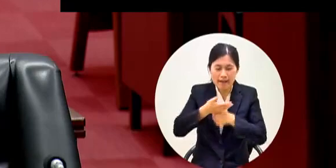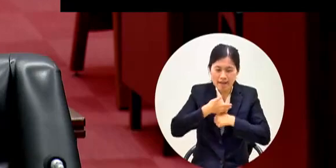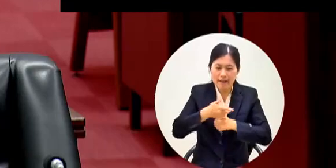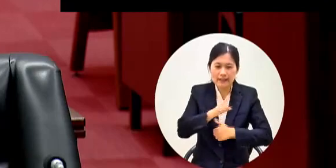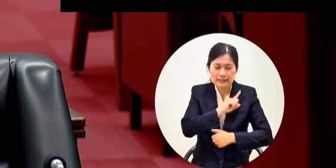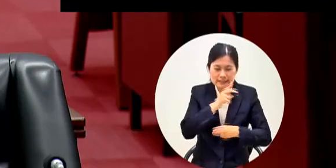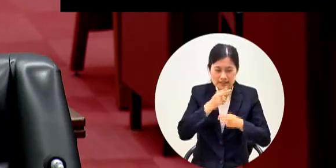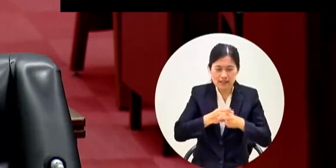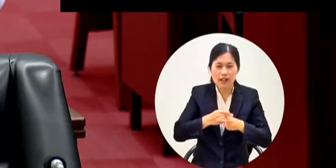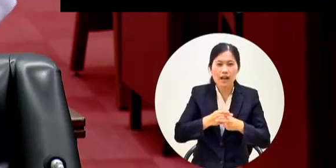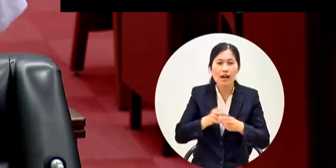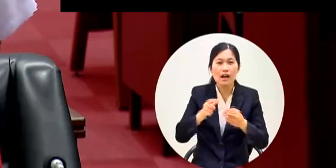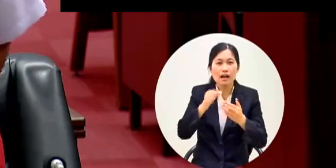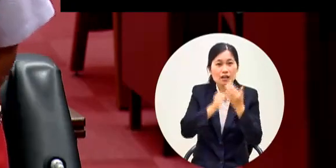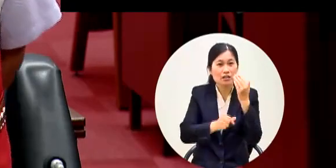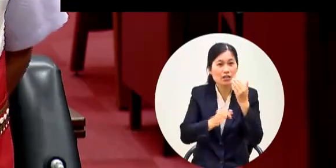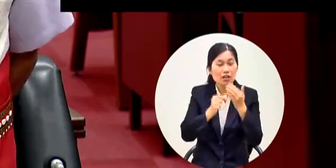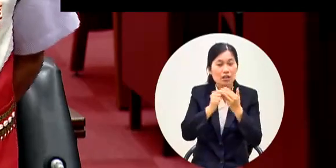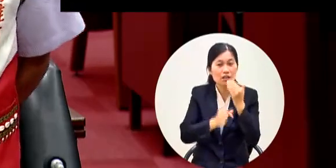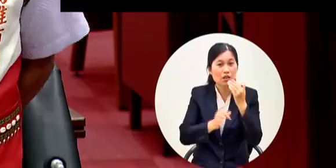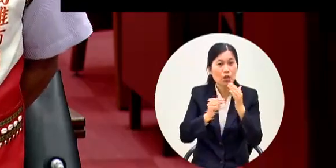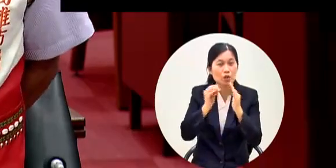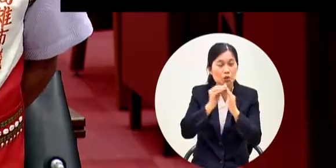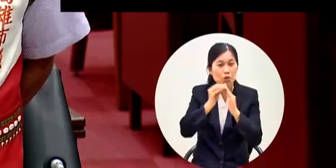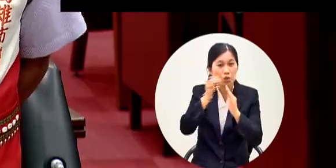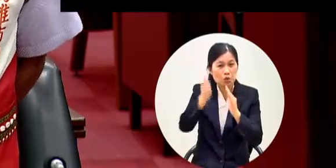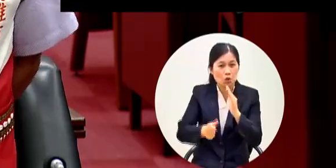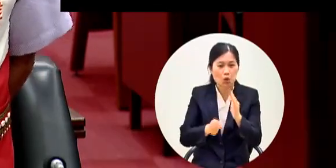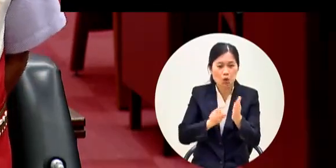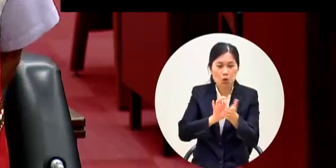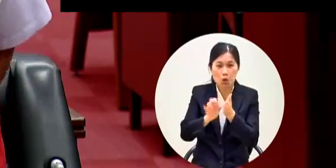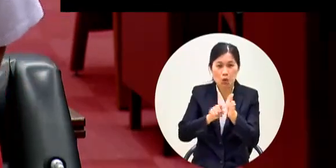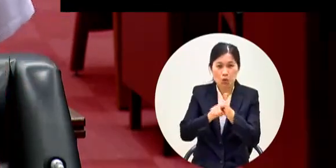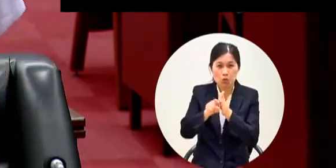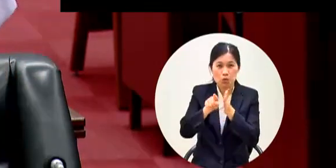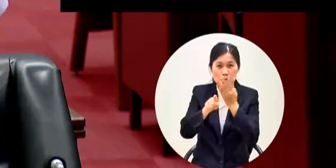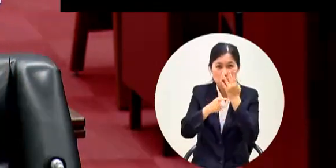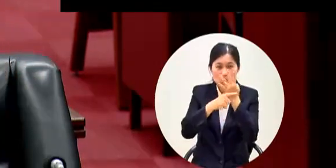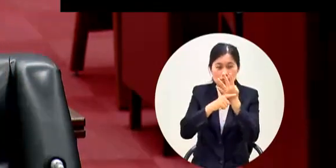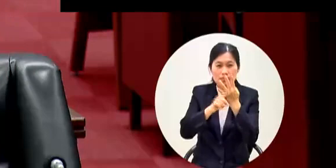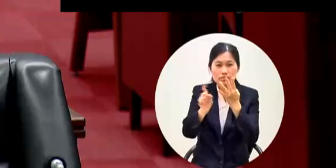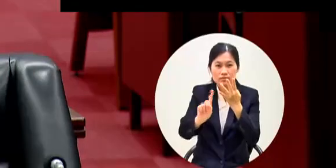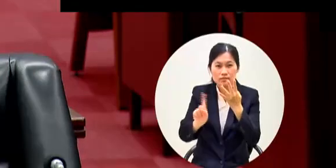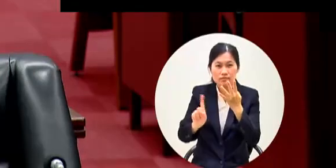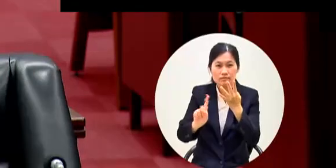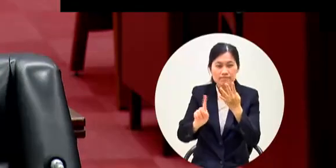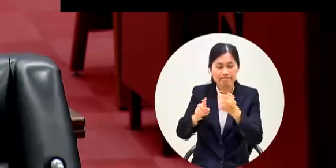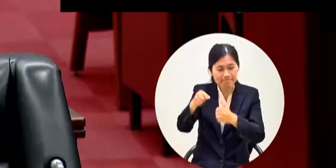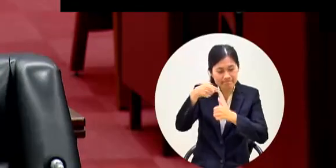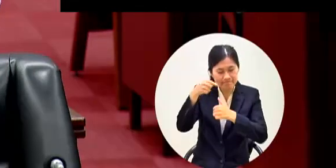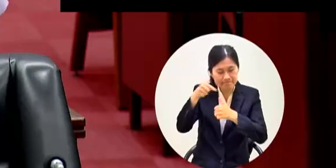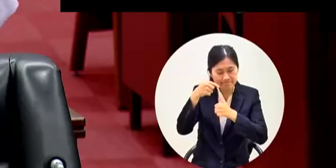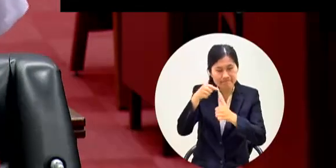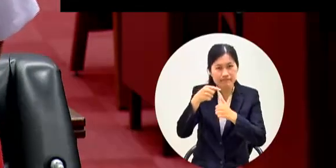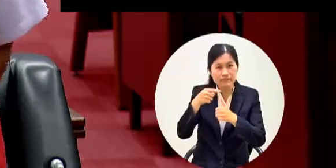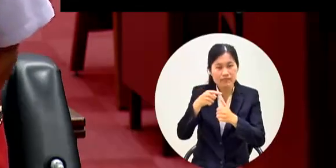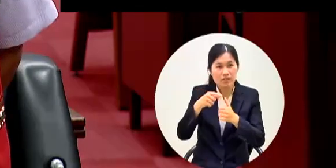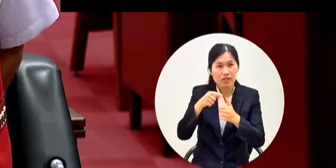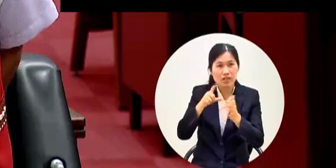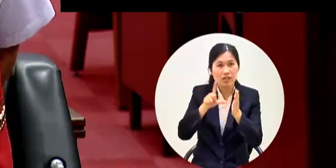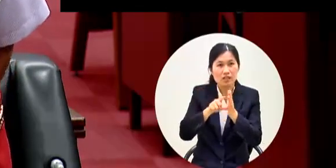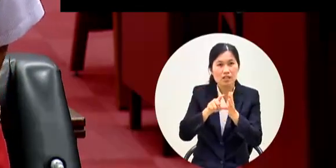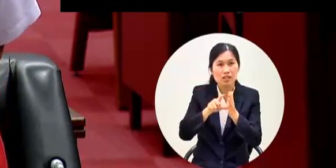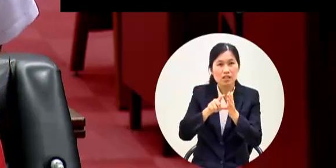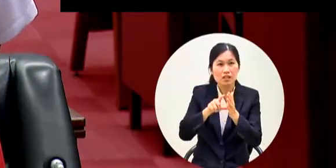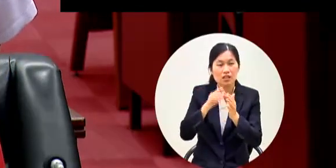主委，一个美善活动中心，经过我们的整个救国团的一个主任委